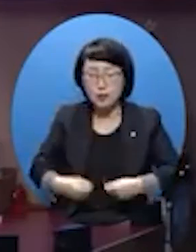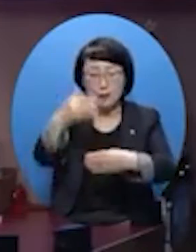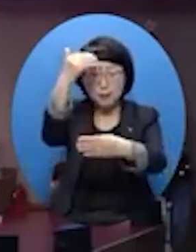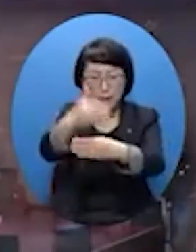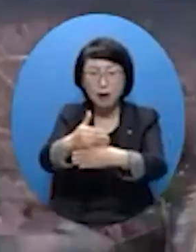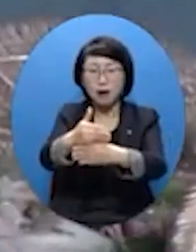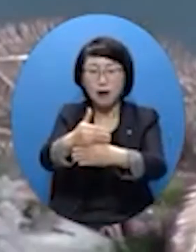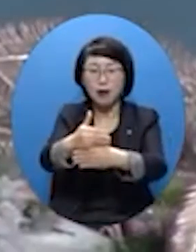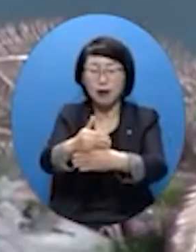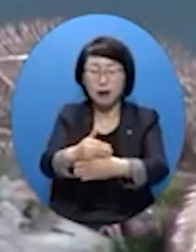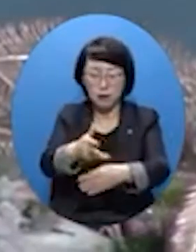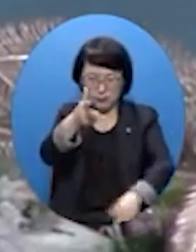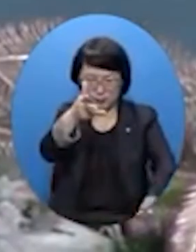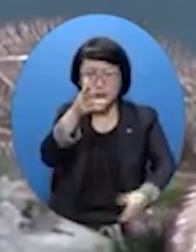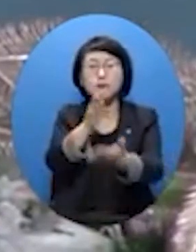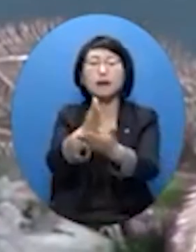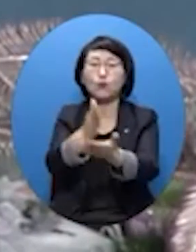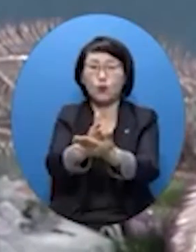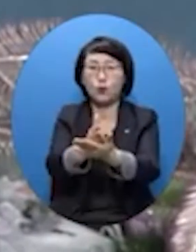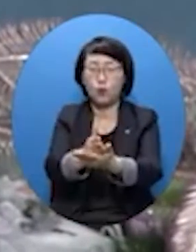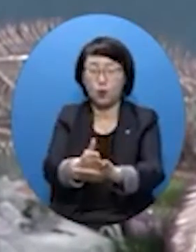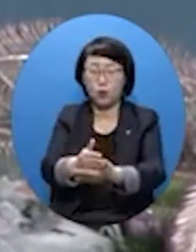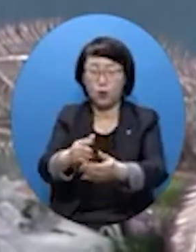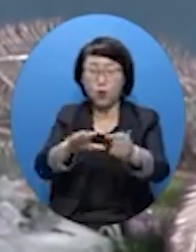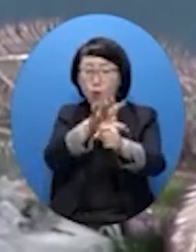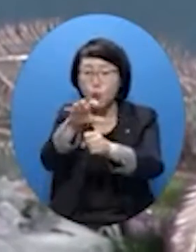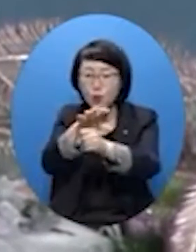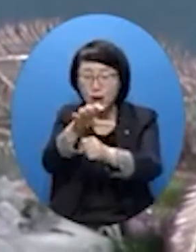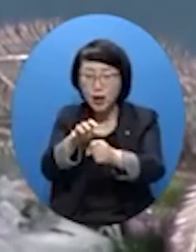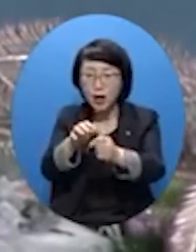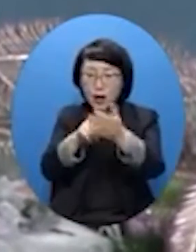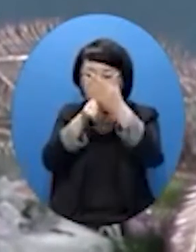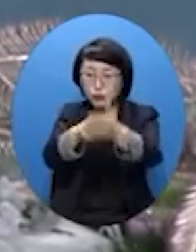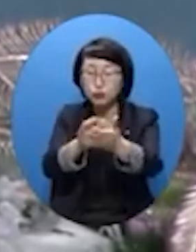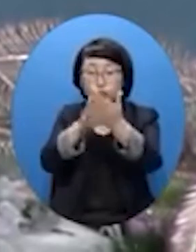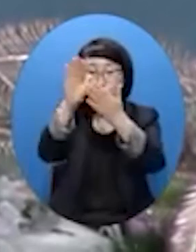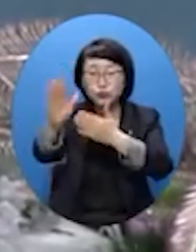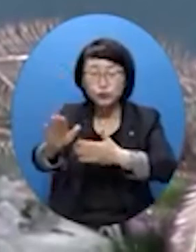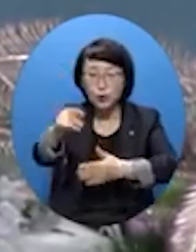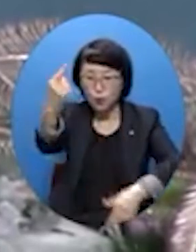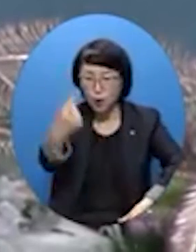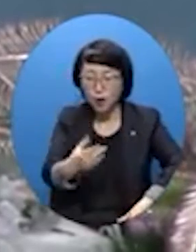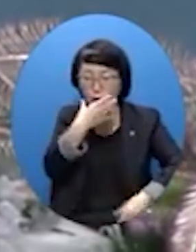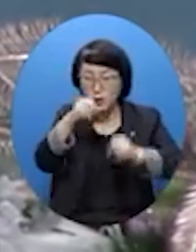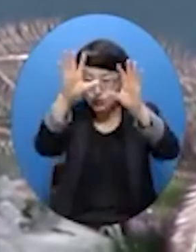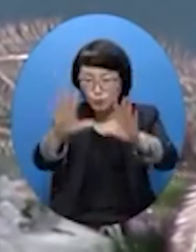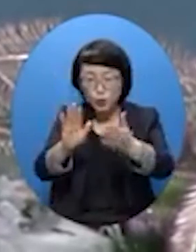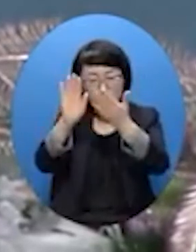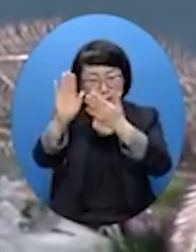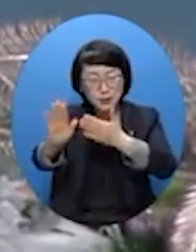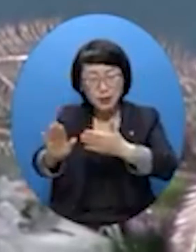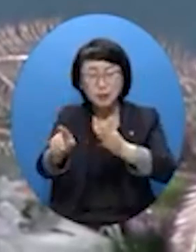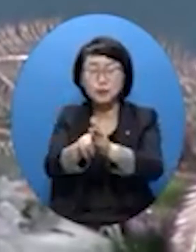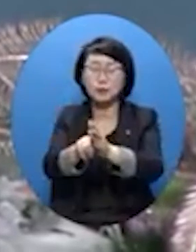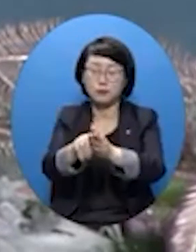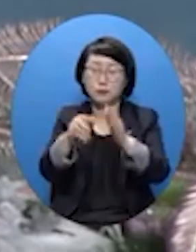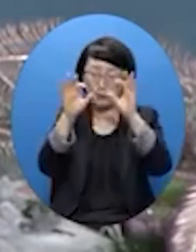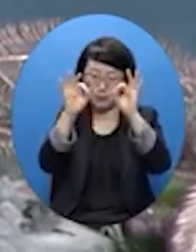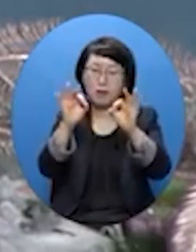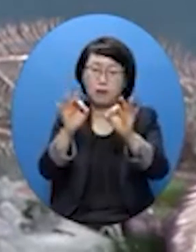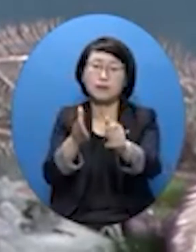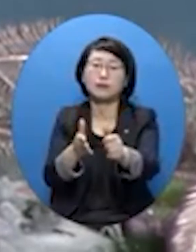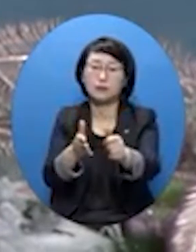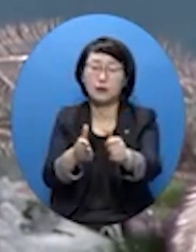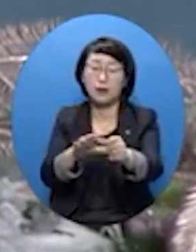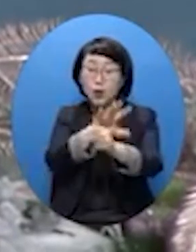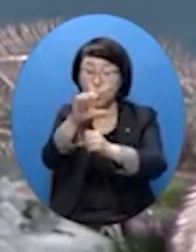닫혀진 문만 보지 말고 코로나19를 극복한 다음 우리가 다가올 축복의 미래를 믿음으로 바라보아야 합니다.